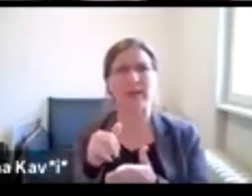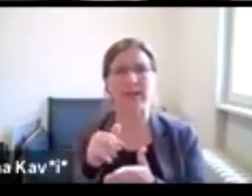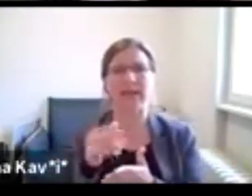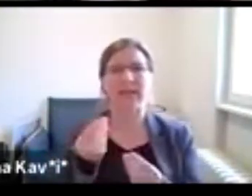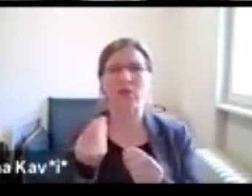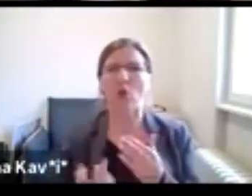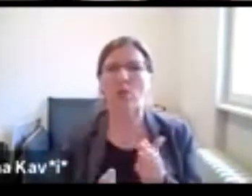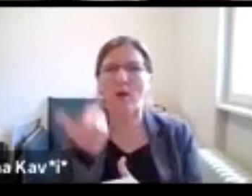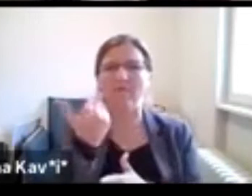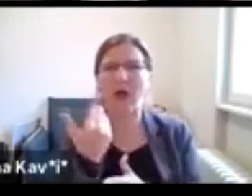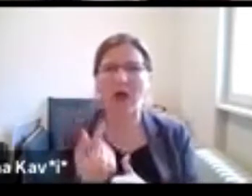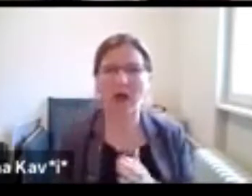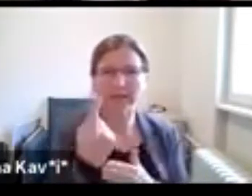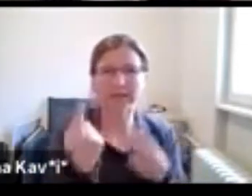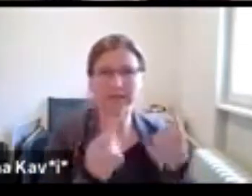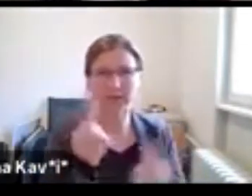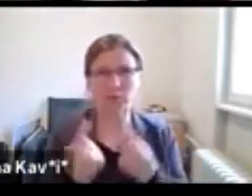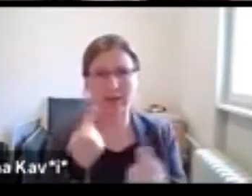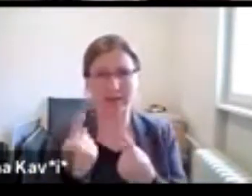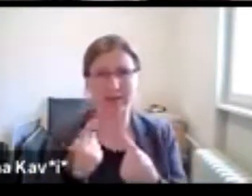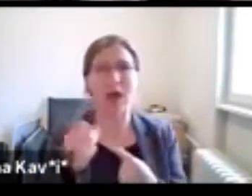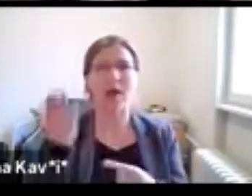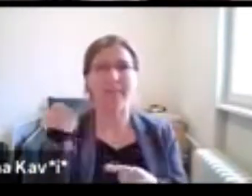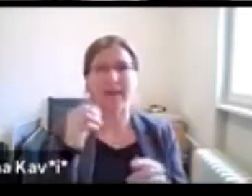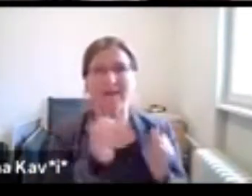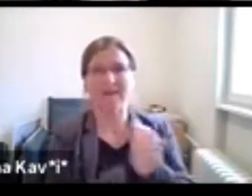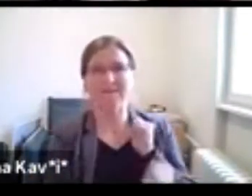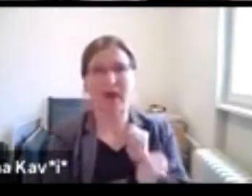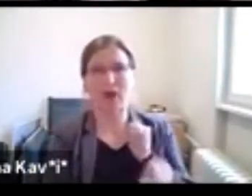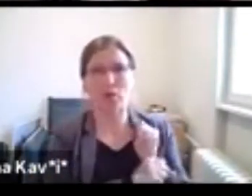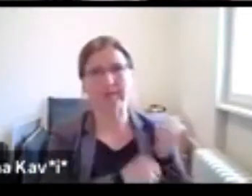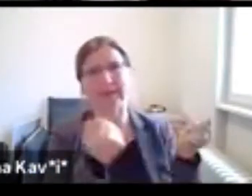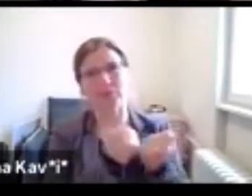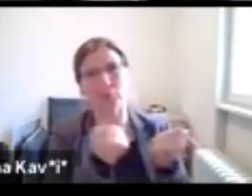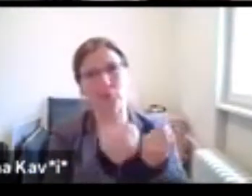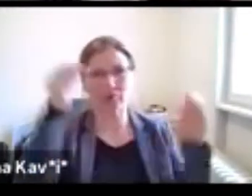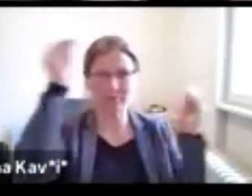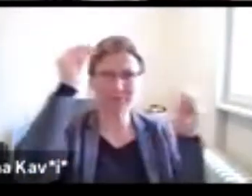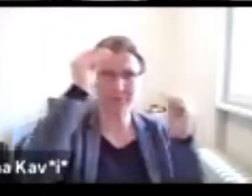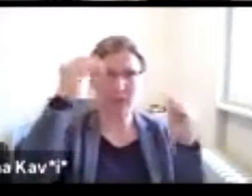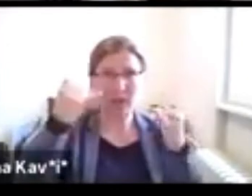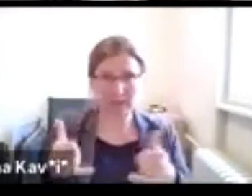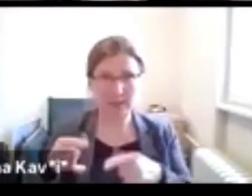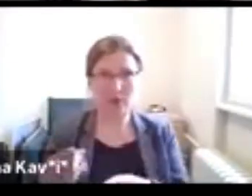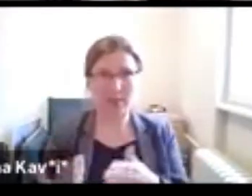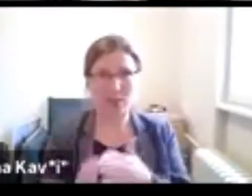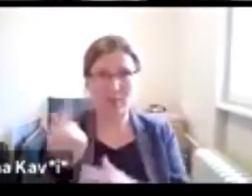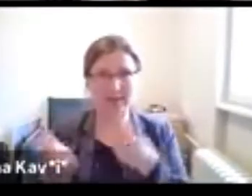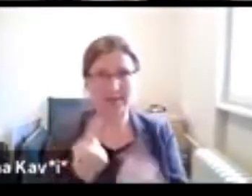potpuno novim i sve ono što ste učili na fakultetima, na početku baš nam i nije bilo od prevelike koristi, ali onda smo